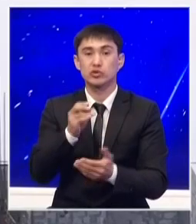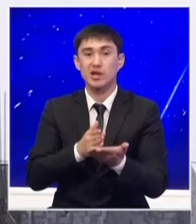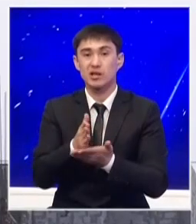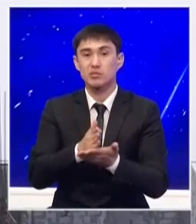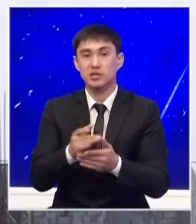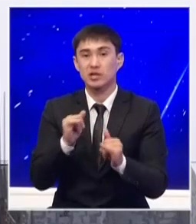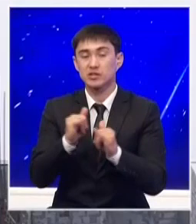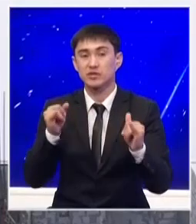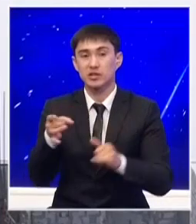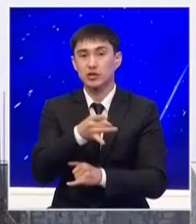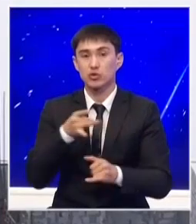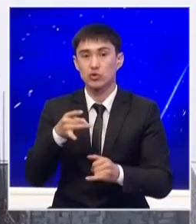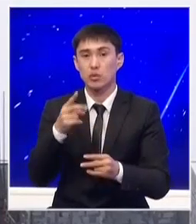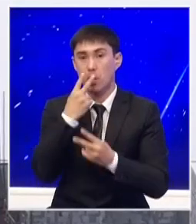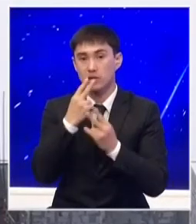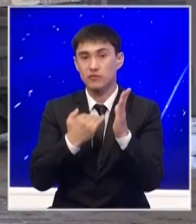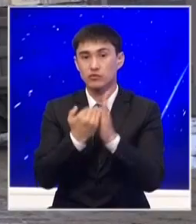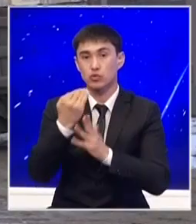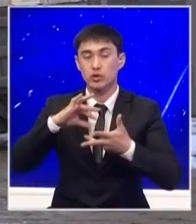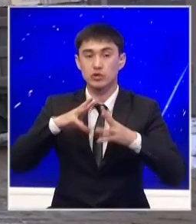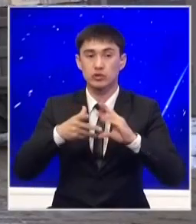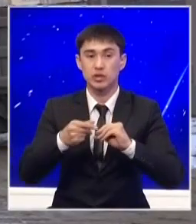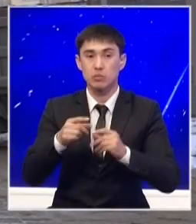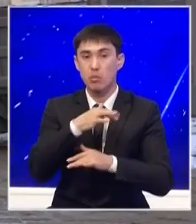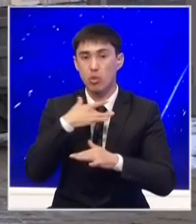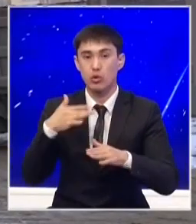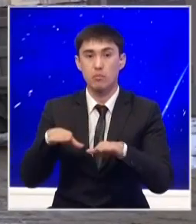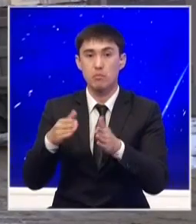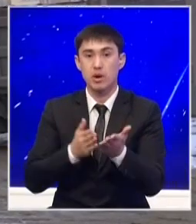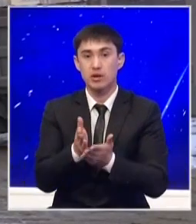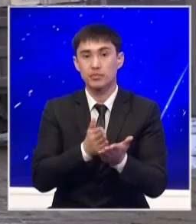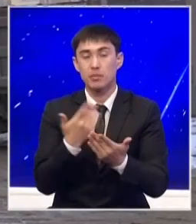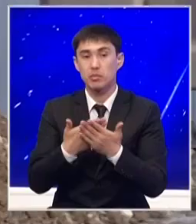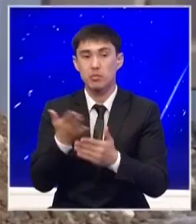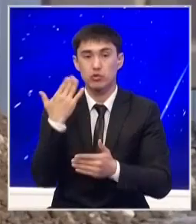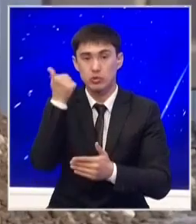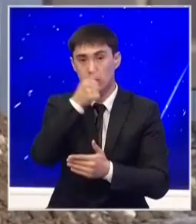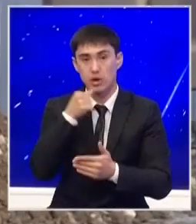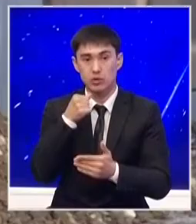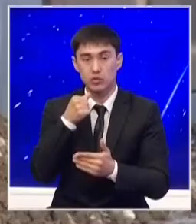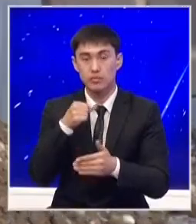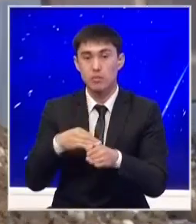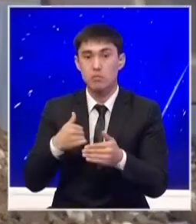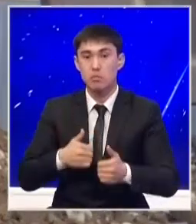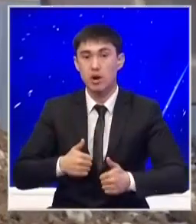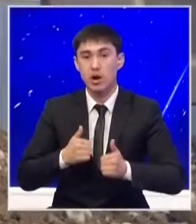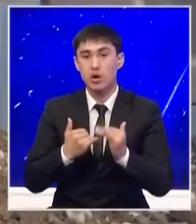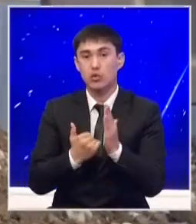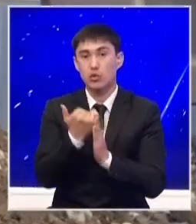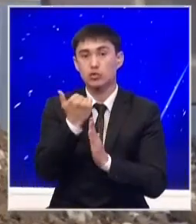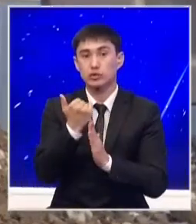социально-экономическое развитие региона показывает высокие результаты по многим параметрам например в прошлом году по темпам роста